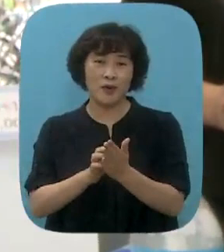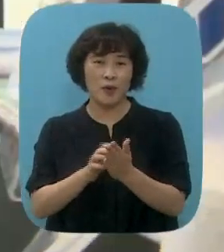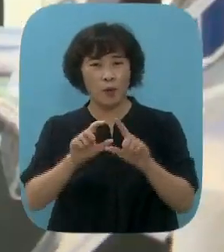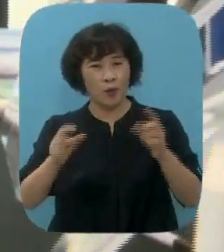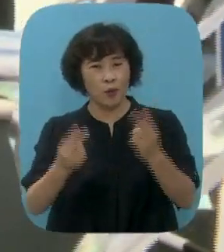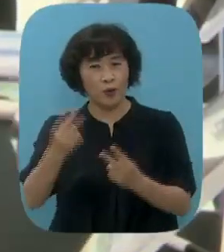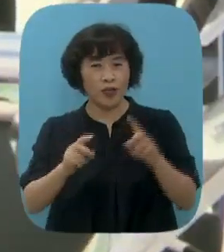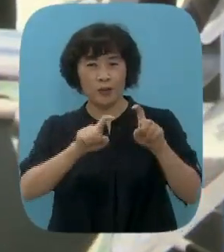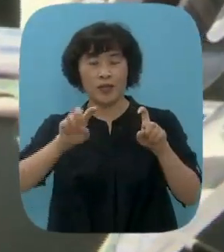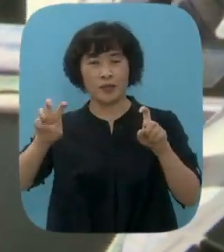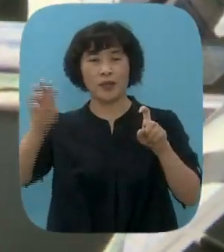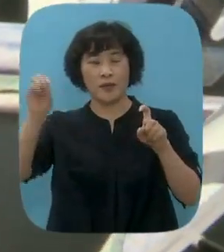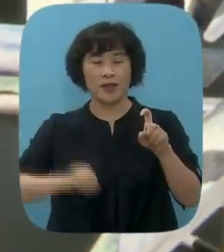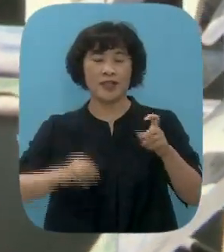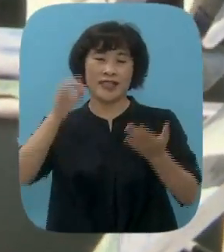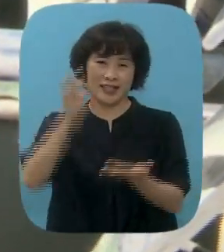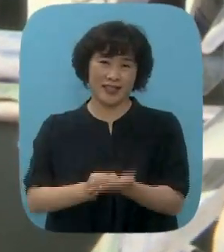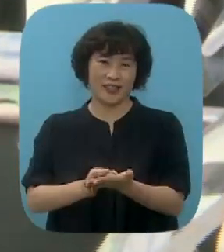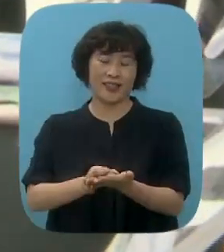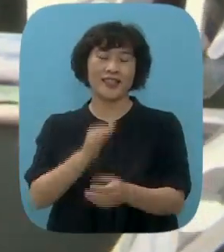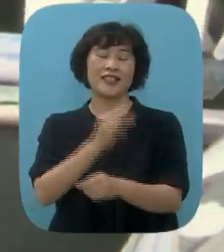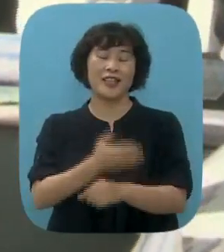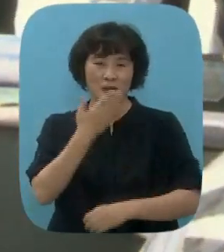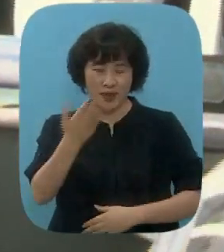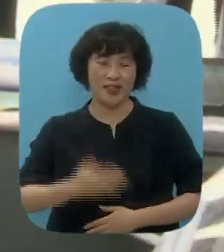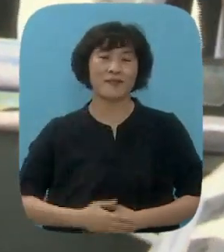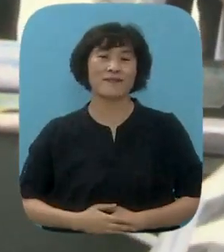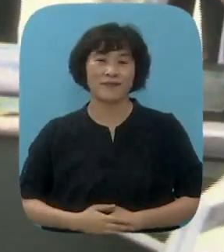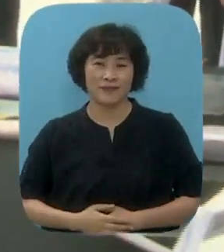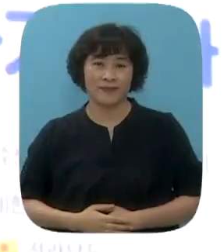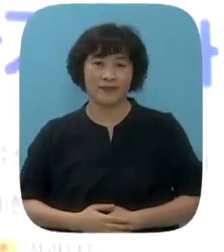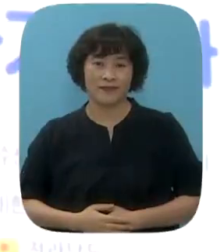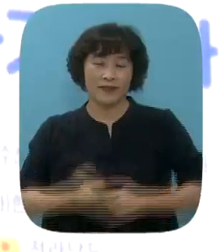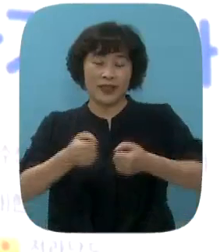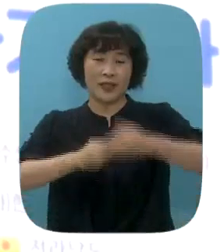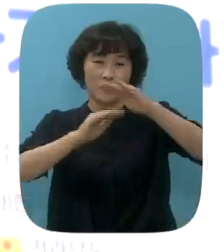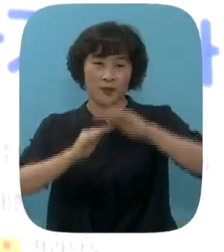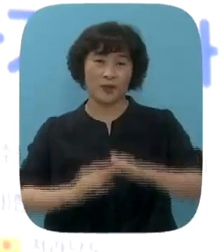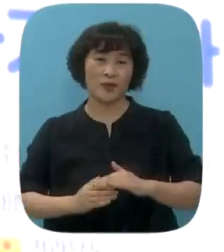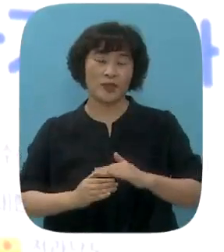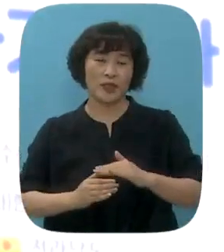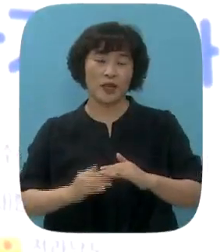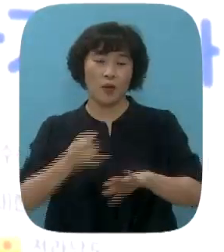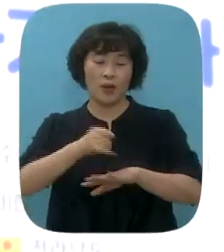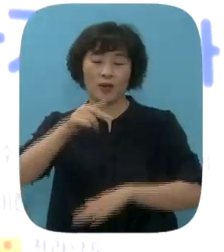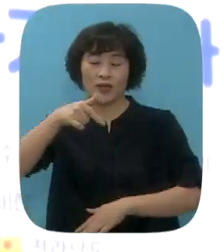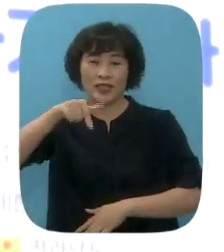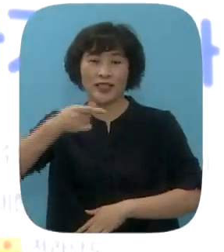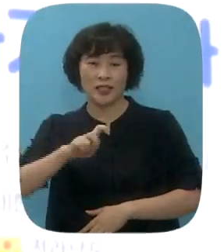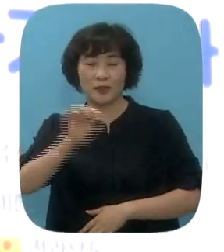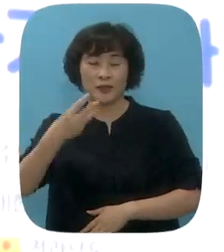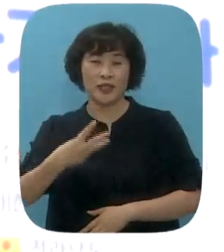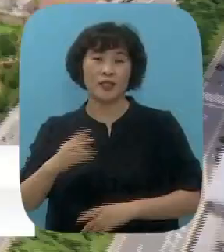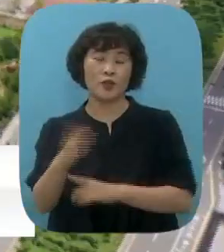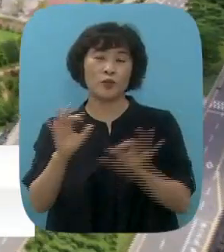시중가보다 10에서 30% 저렴한 가격에 판매합니다. 자세한 문의는 완도 금일수협으로 하시면 됩니다.